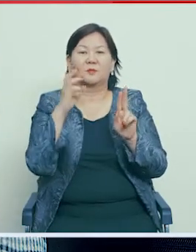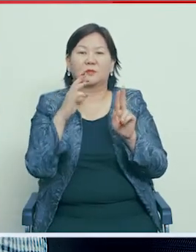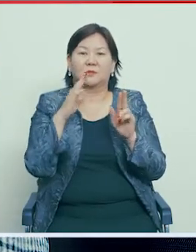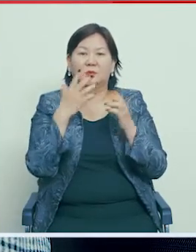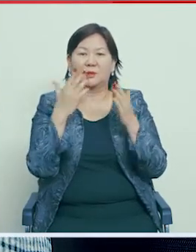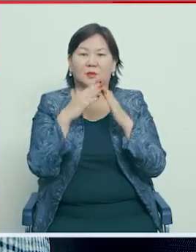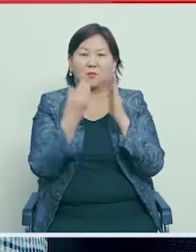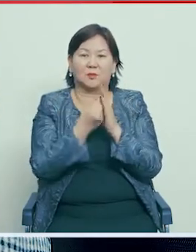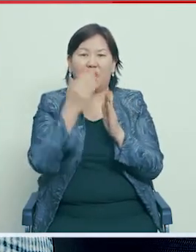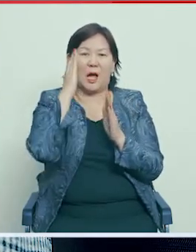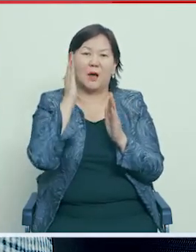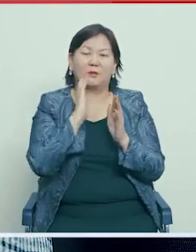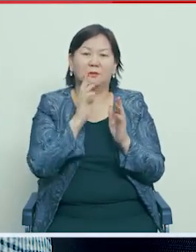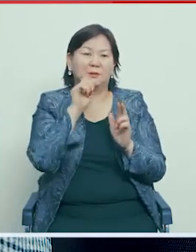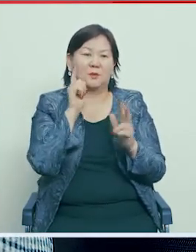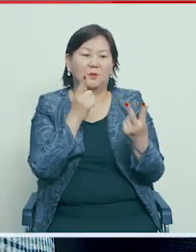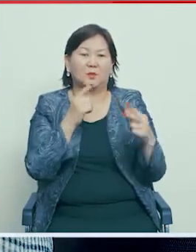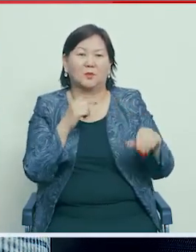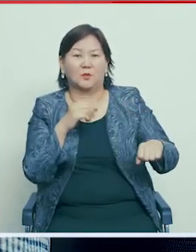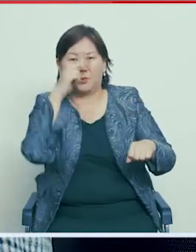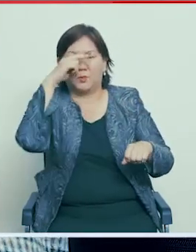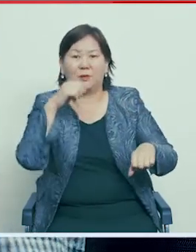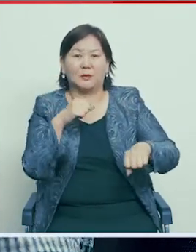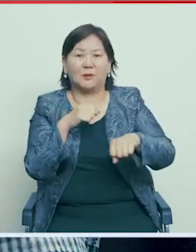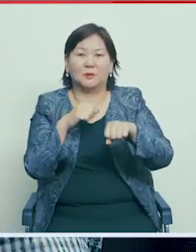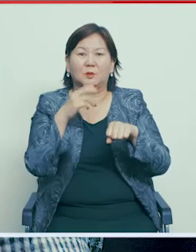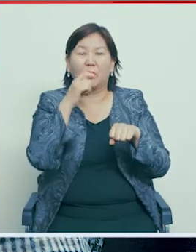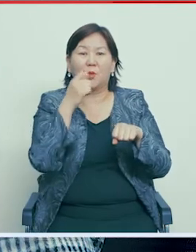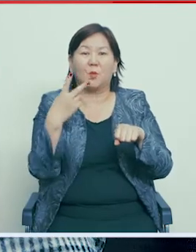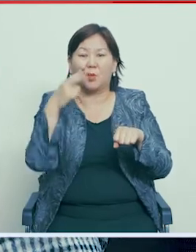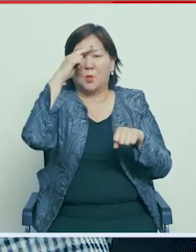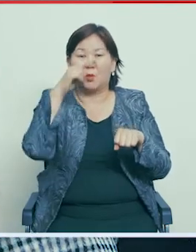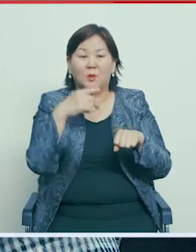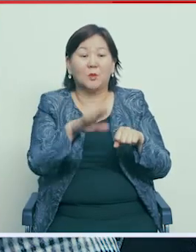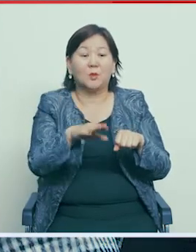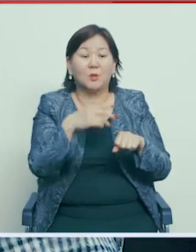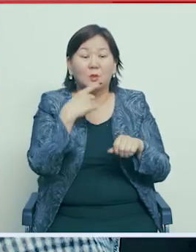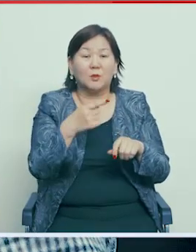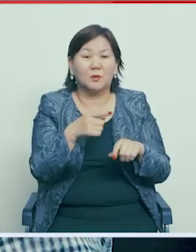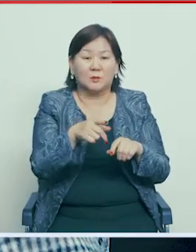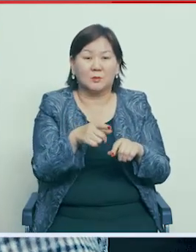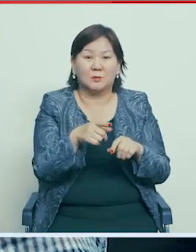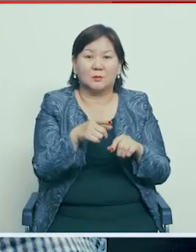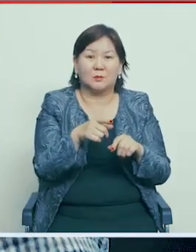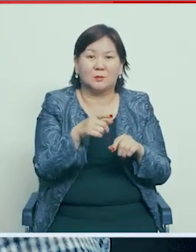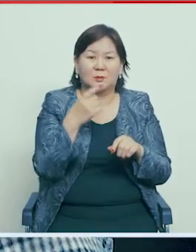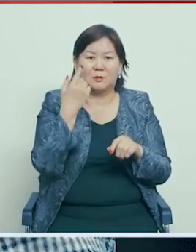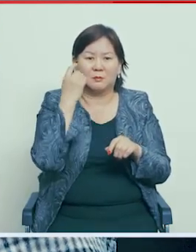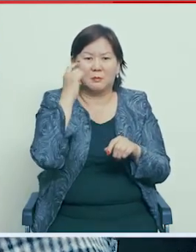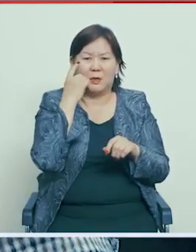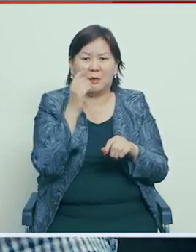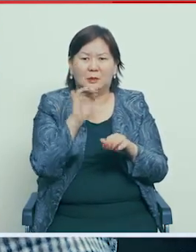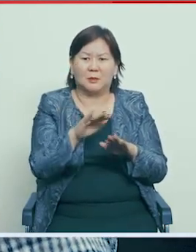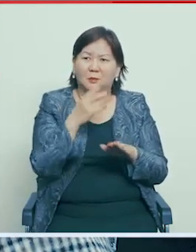3 явж байгаа байхгүй юу? Ээж аав хоёр залуу хүн шиг хүүгээ давсан. Тэр бүр хүүдээ ингэж хэлж байгаа байхгүй юу? Хөөе минийхөө наад нэг мангар хүүхд явж